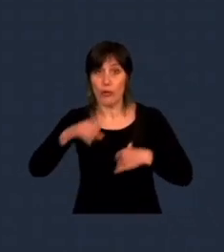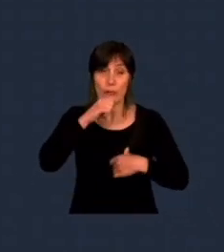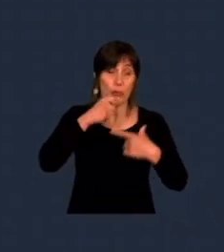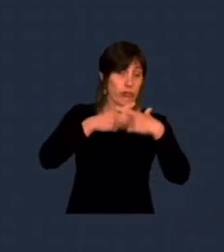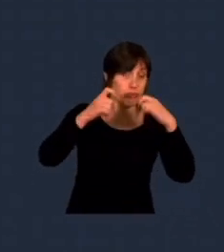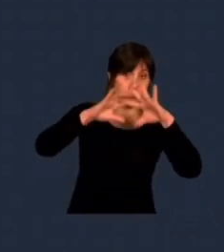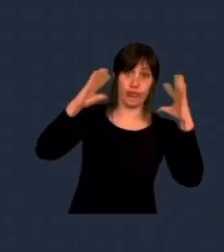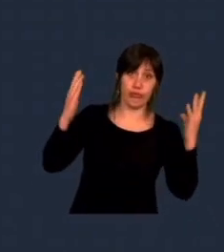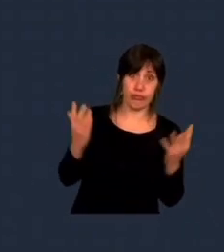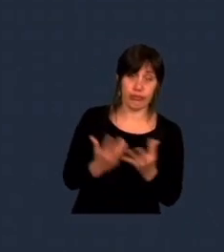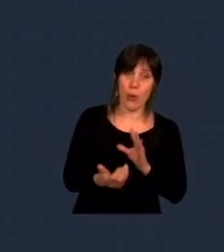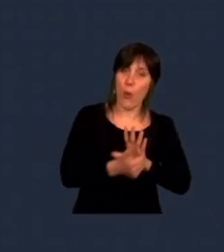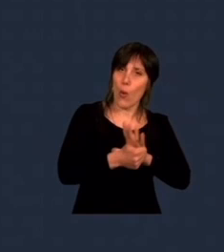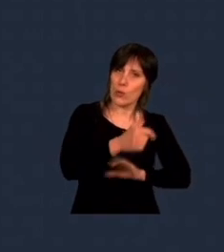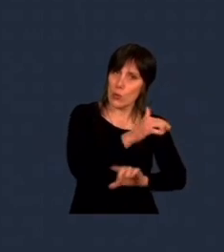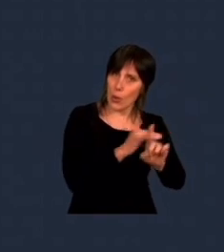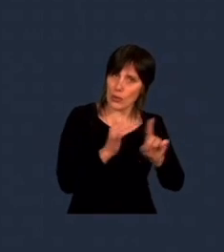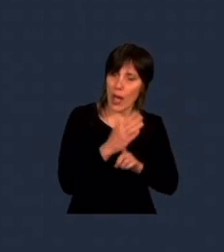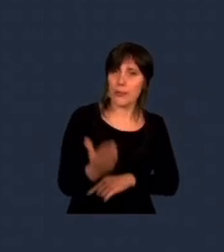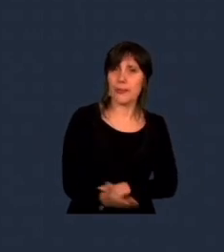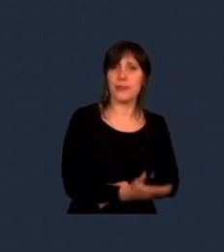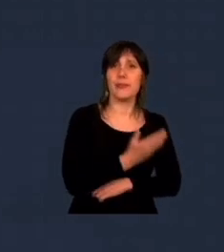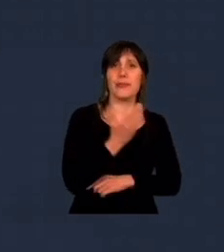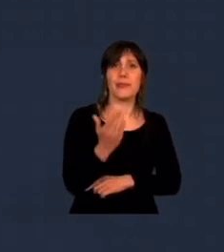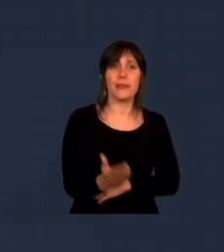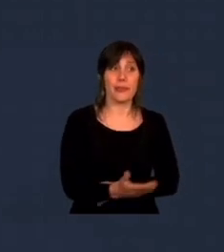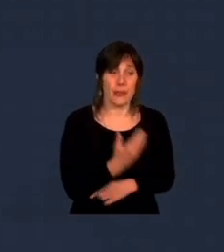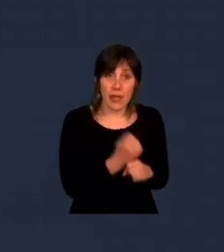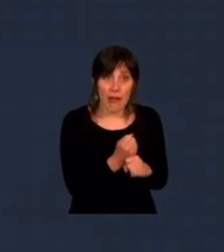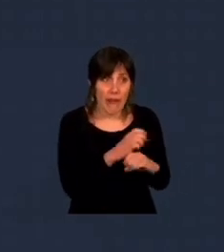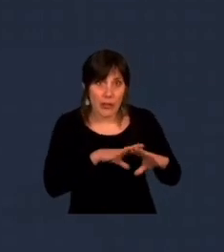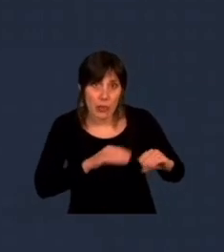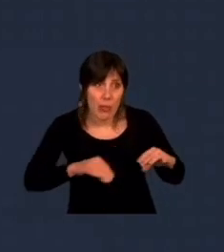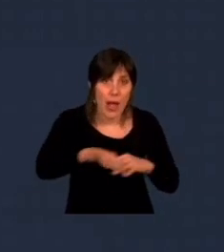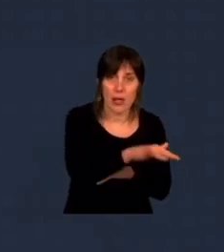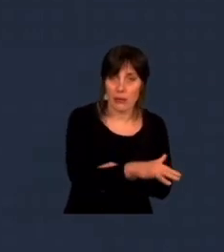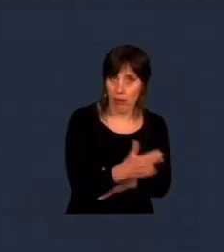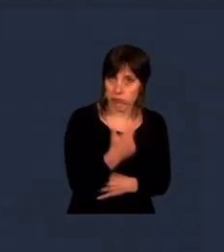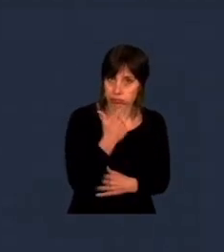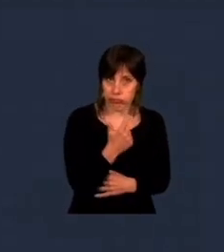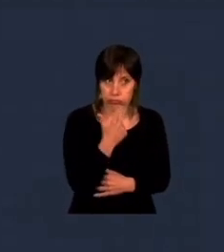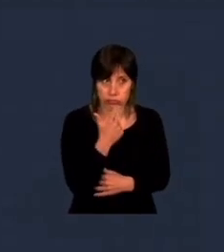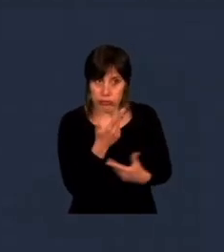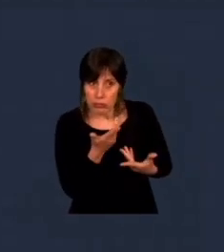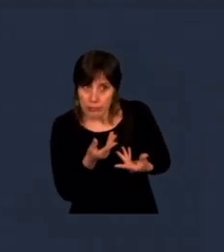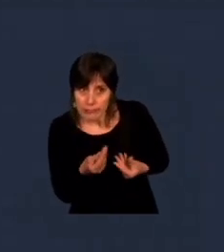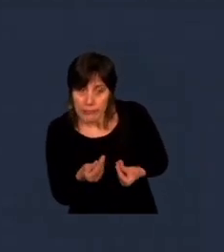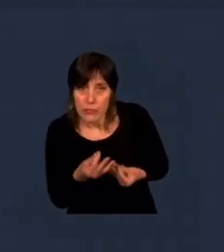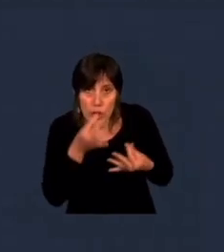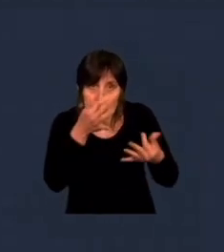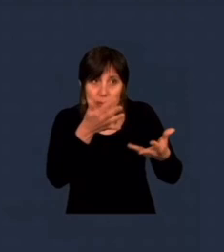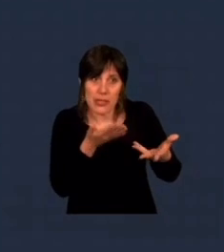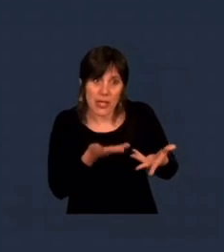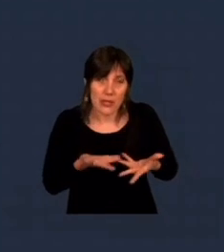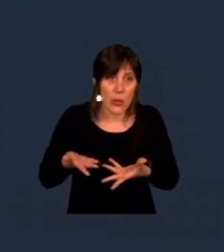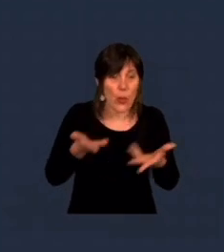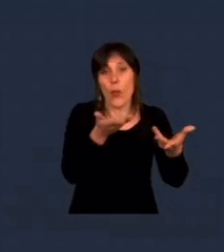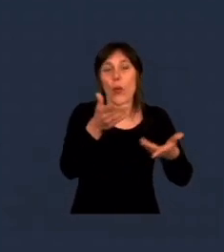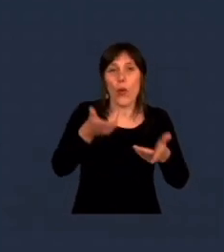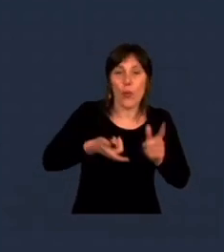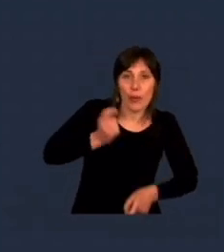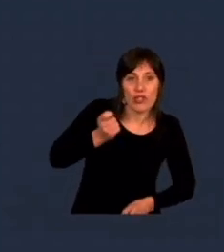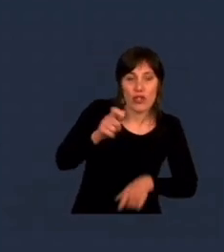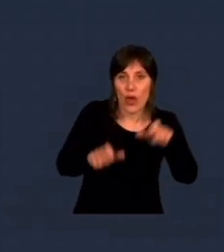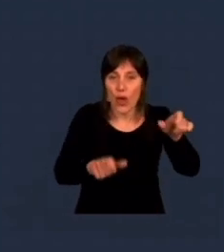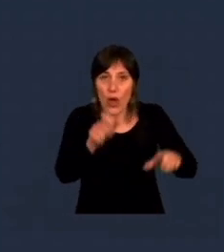majeur. Elles font un excellent travail de terrain, sensibilisant les pêcheurs comme le grand public sur la préservation du milieu aquatique,